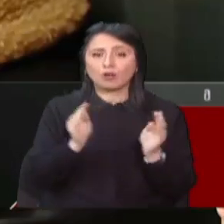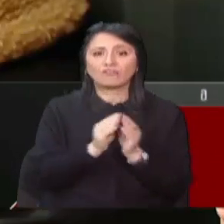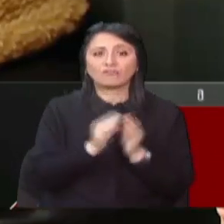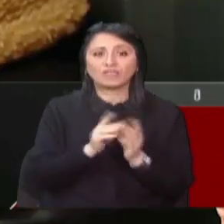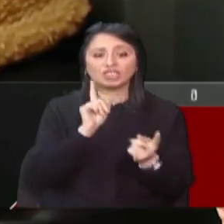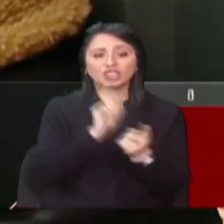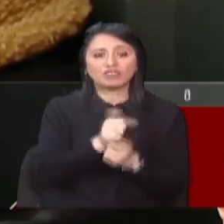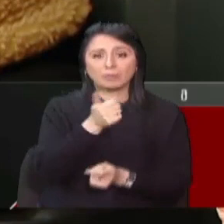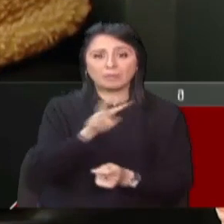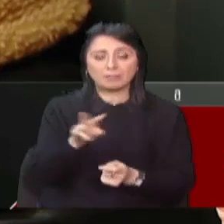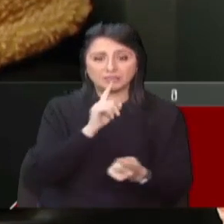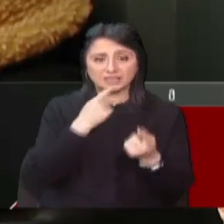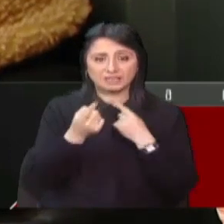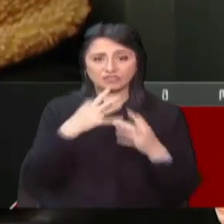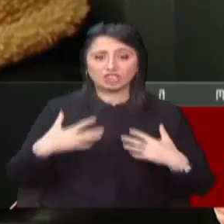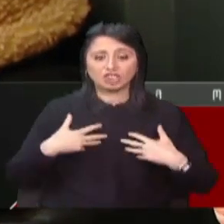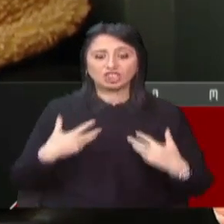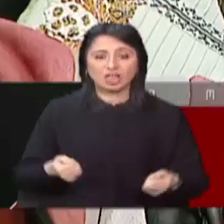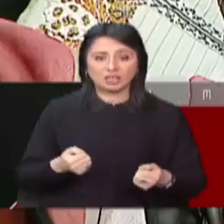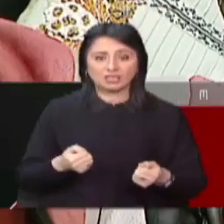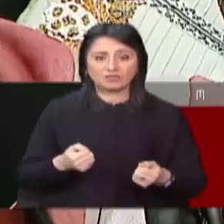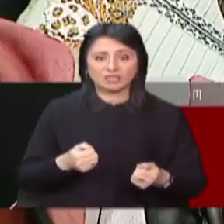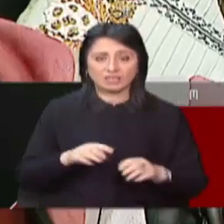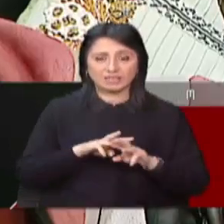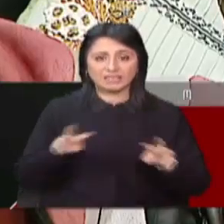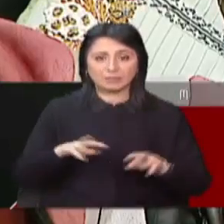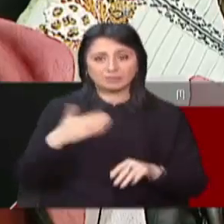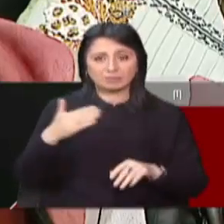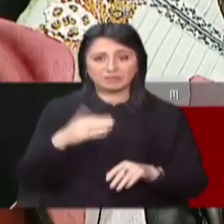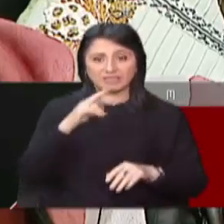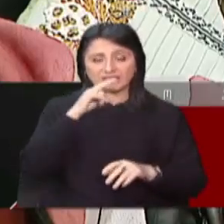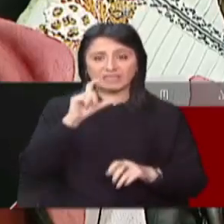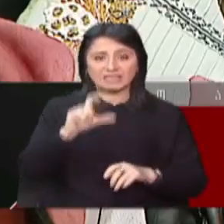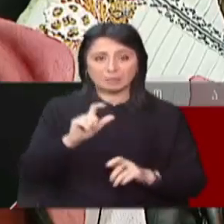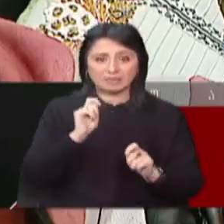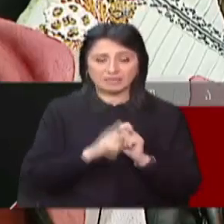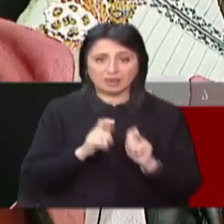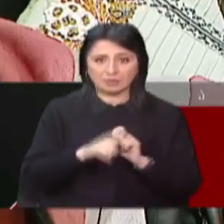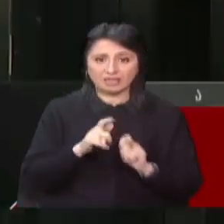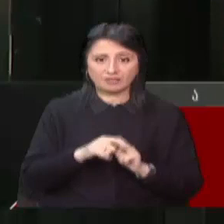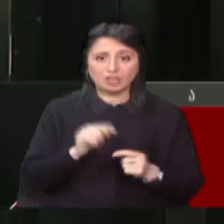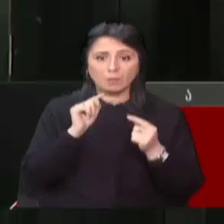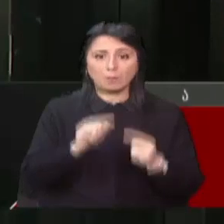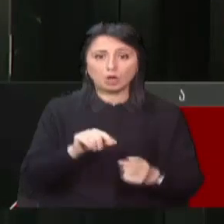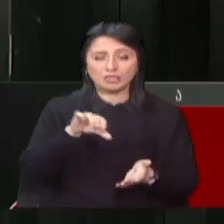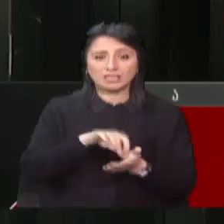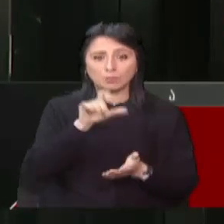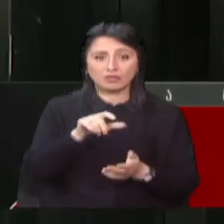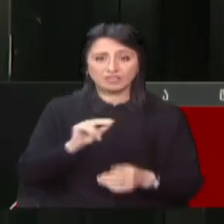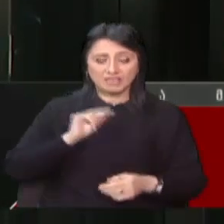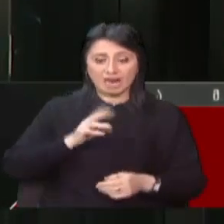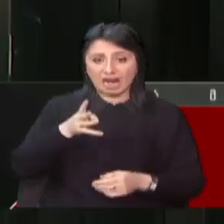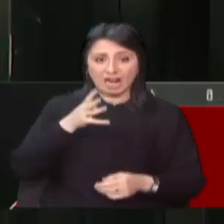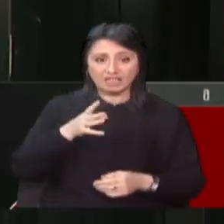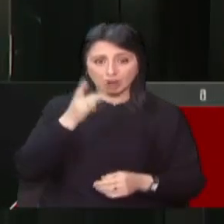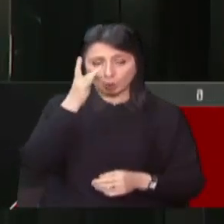utsvlelia shekhodra premier ministan da jandatsvis saministros mkhidan medikamentis dafinanseba protestis monatsileebi